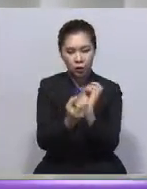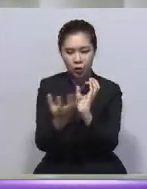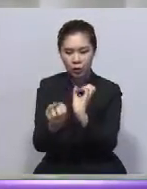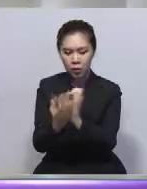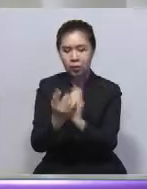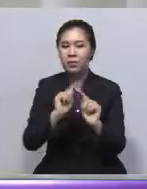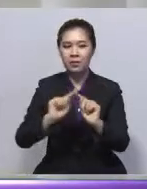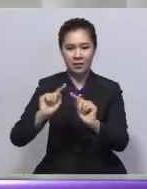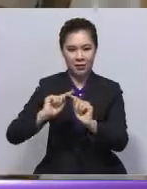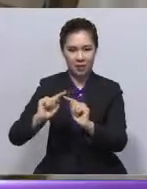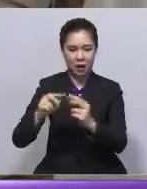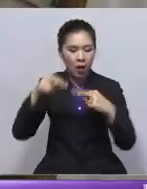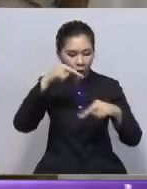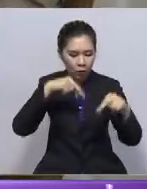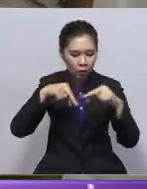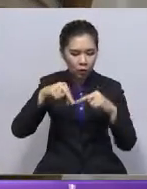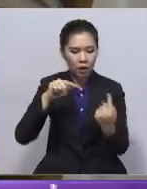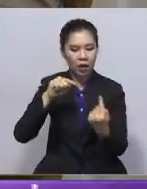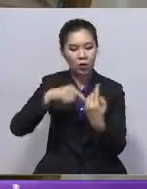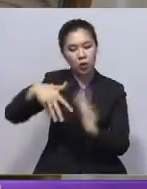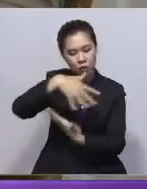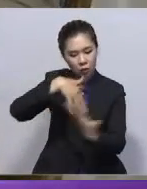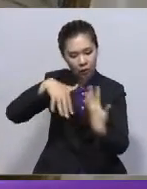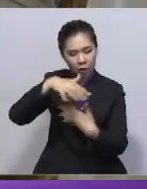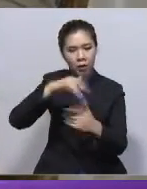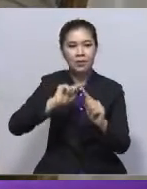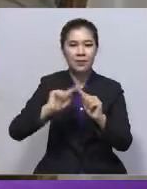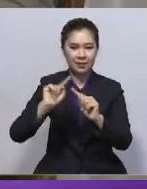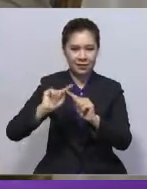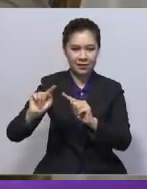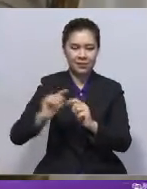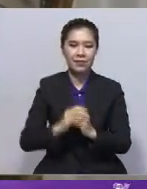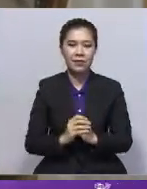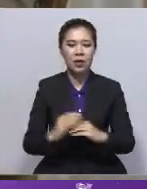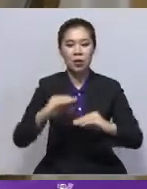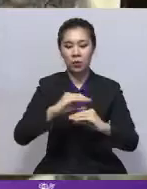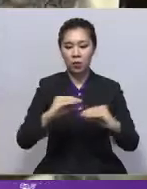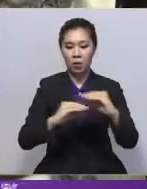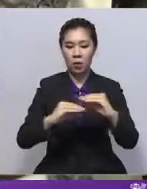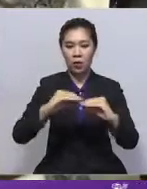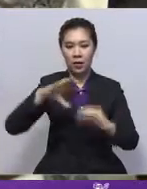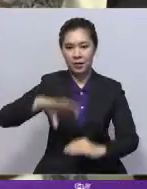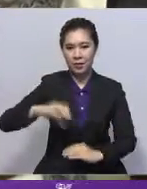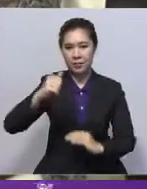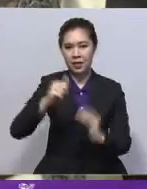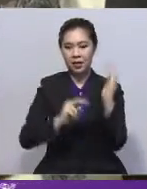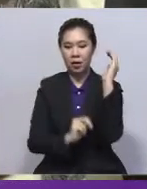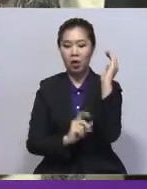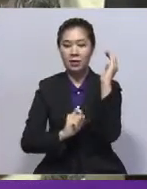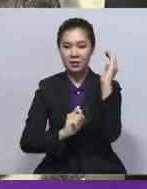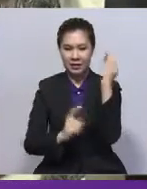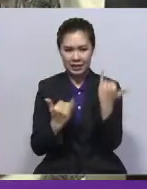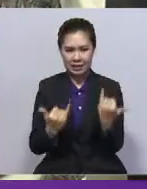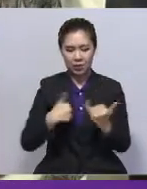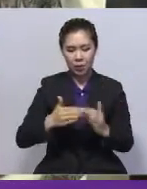การเวรคืนและดูแลผลกระทบด้านสิ่งแวดล้อมอย่างเหมาะสมสำหรับโครงการอุทกภัยเมืองนครศรีธรรมราชที่จะ